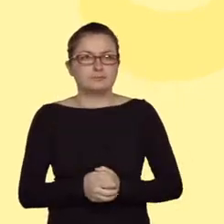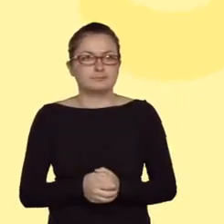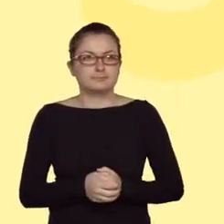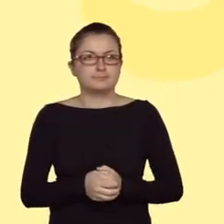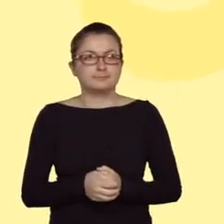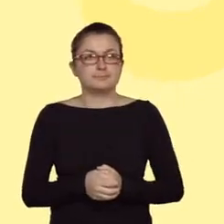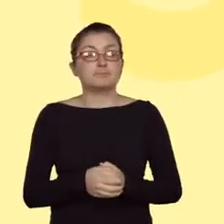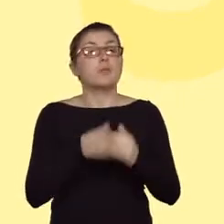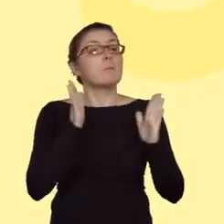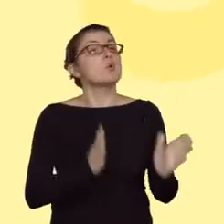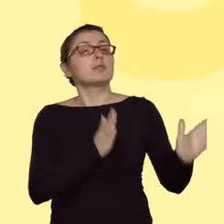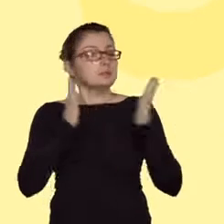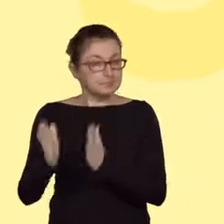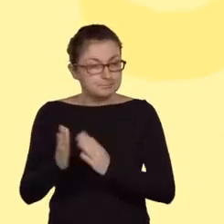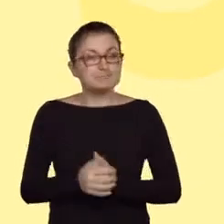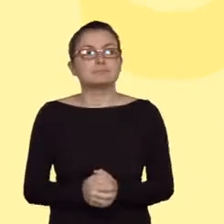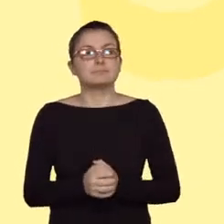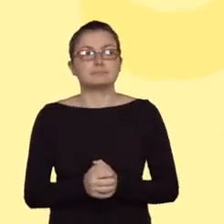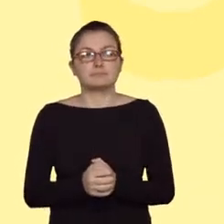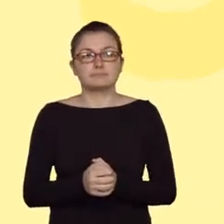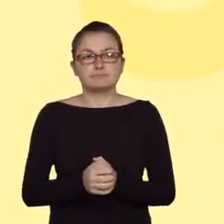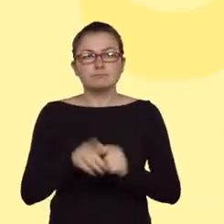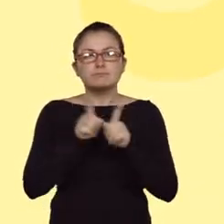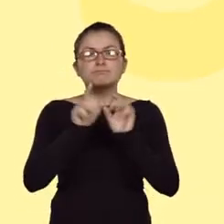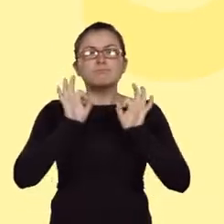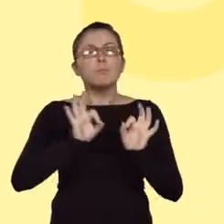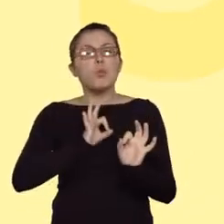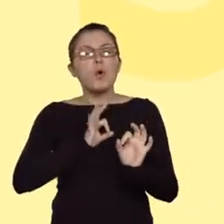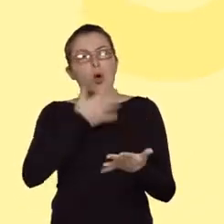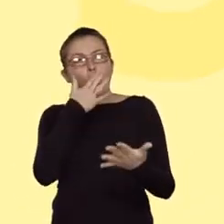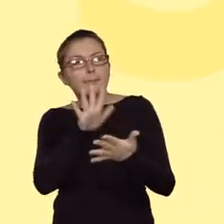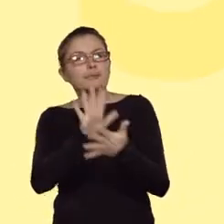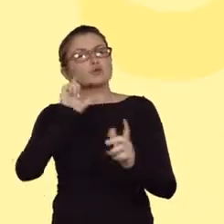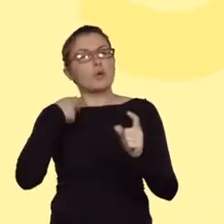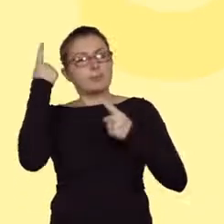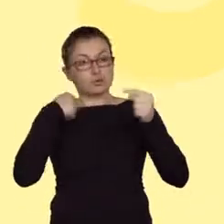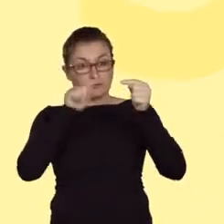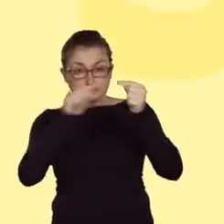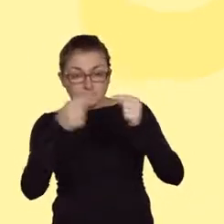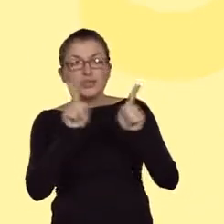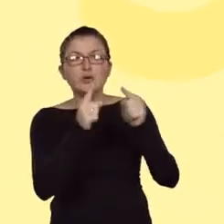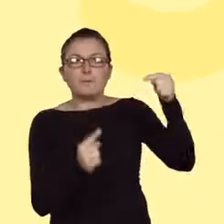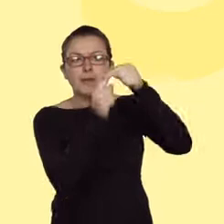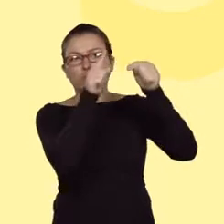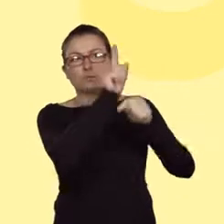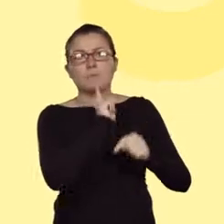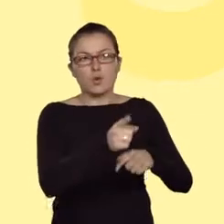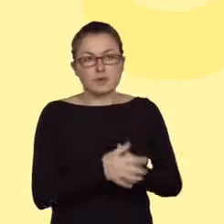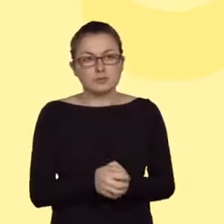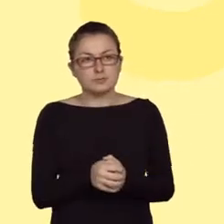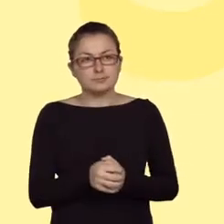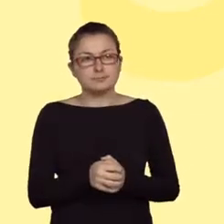Kolejnym etapem jest poprawne sformułowanie stanowiska, adekwatne wobec polecenia. Aby nasze argumenty były trafne i